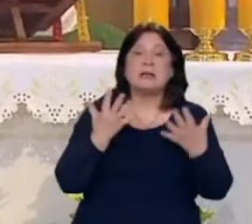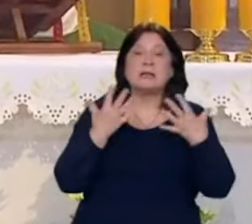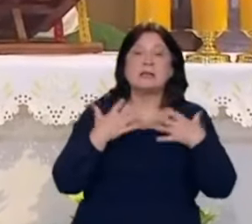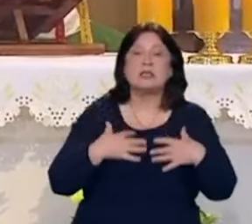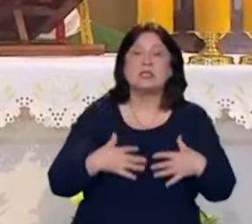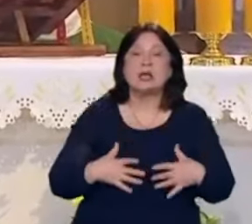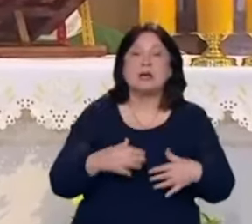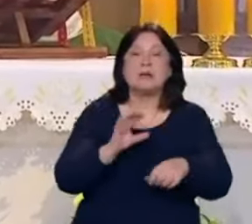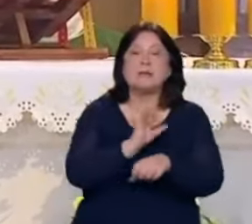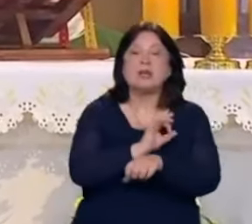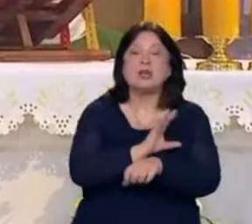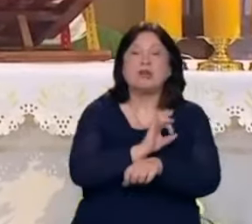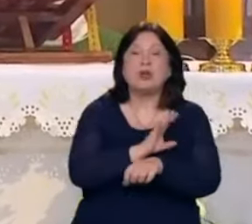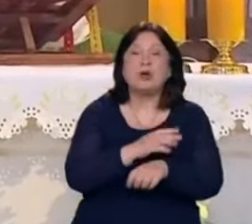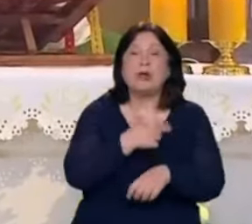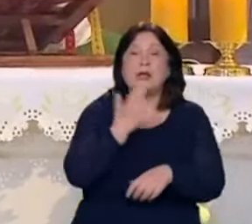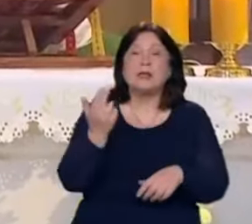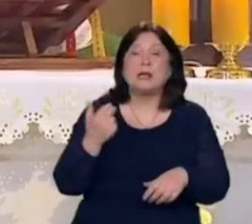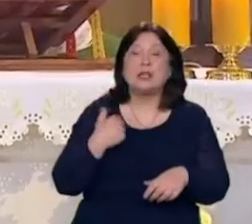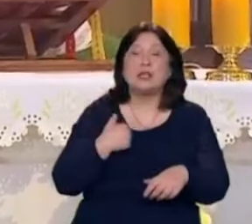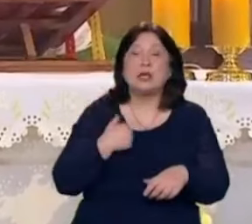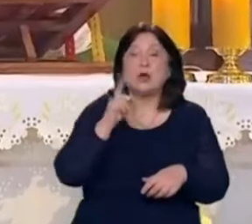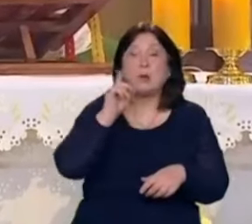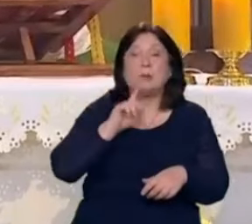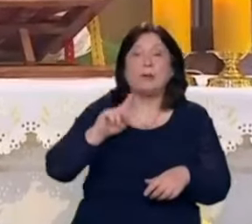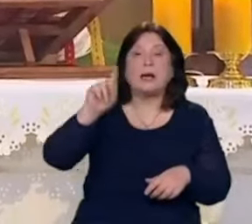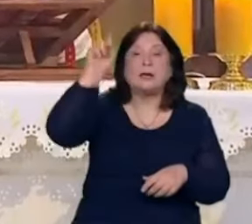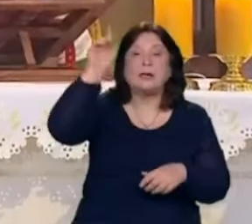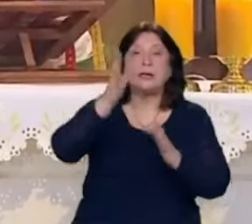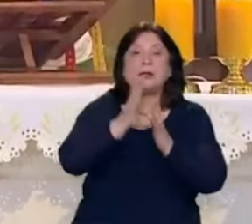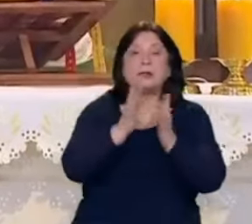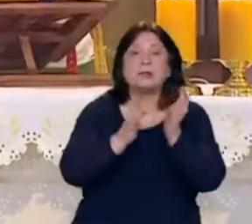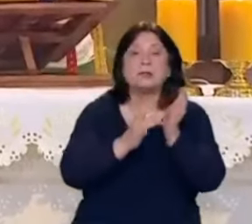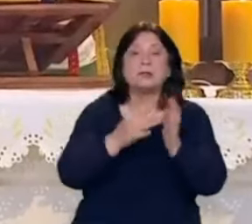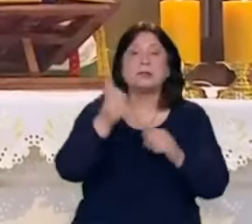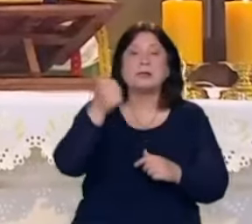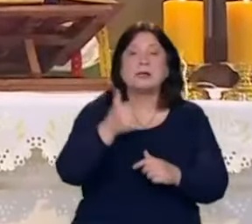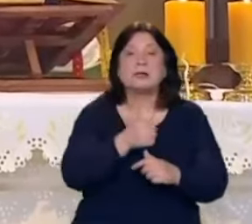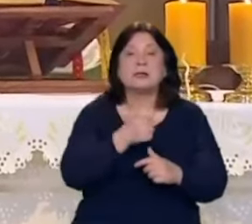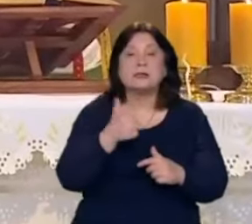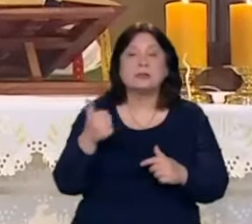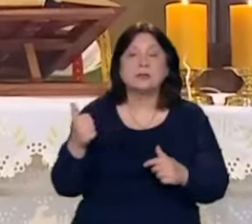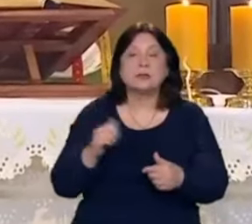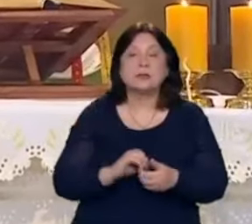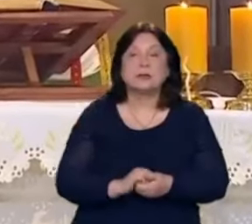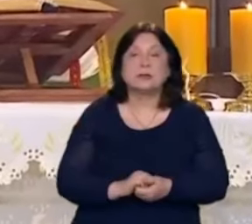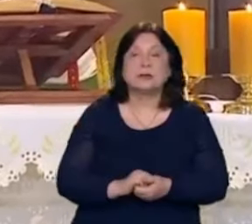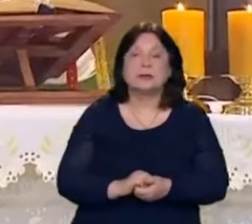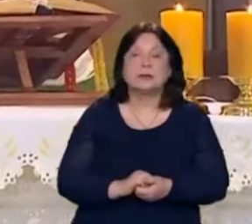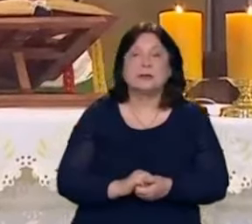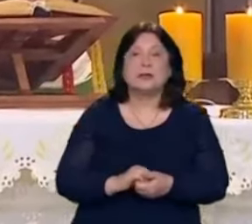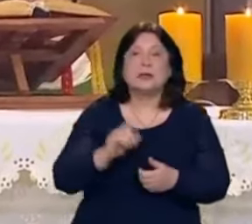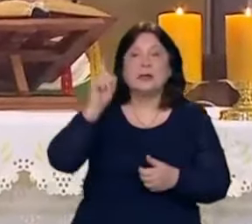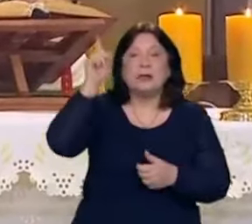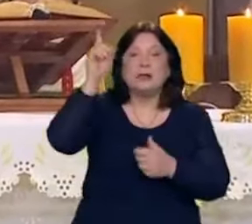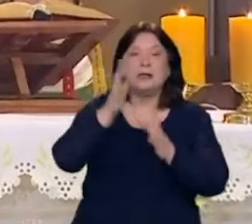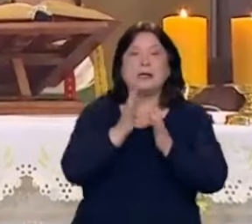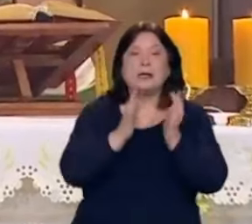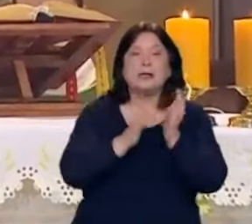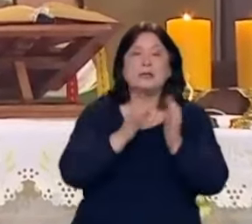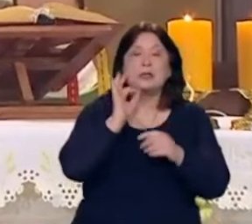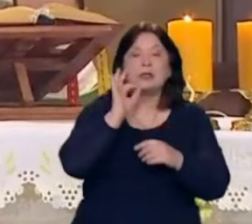i krwią naszego pana Jezusa Chrystusa on to gdy